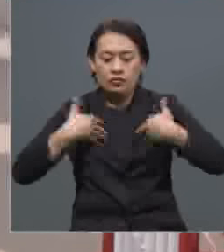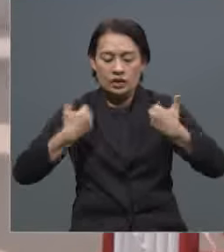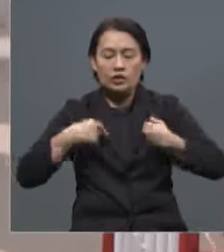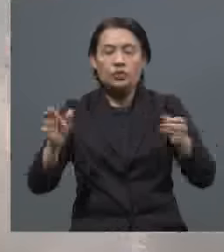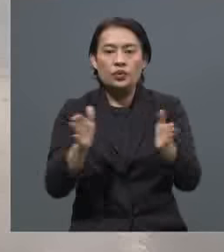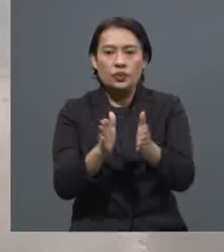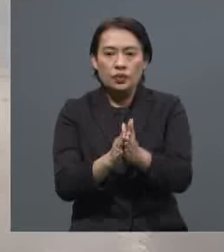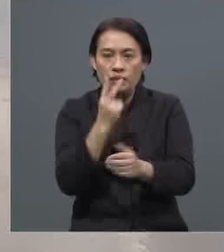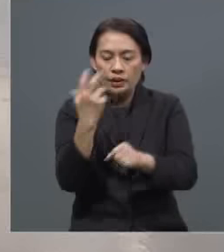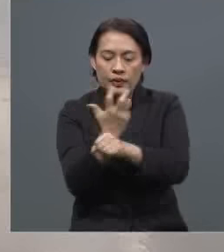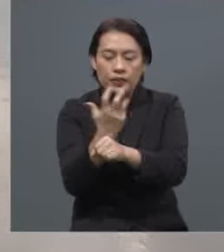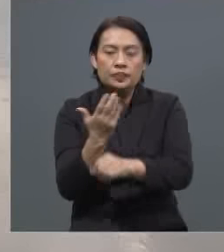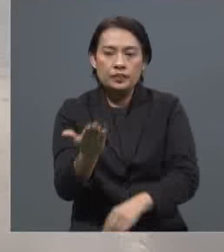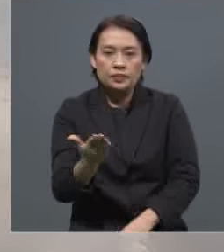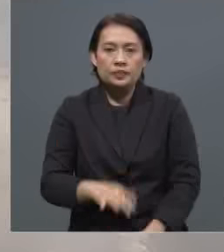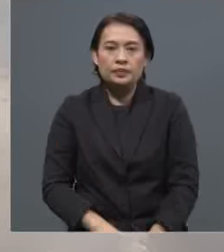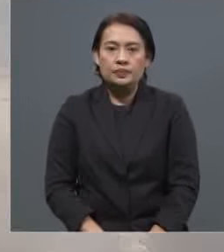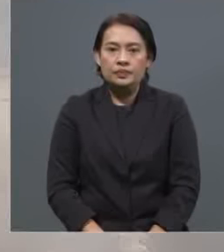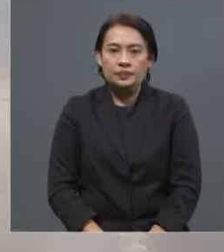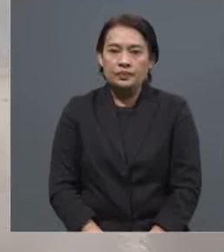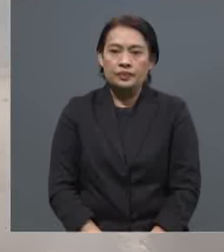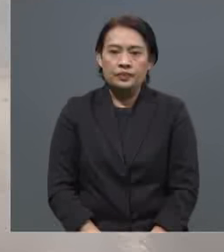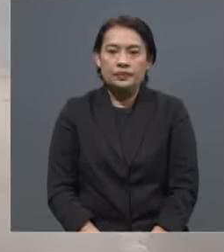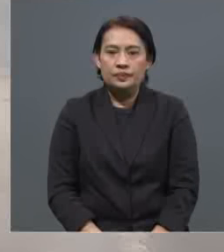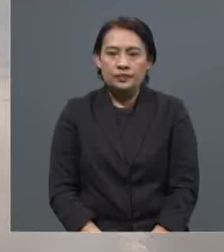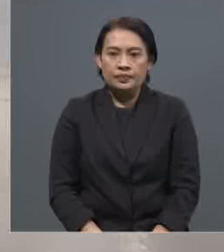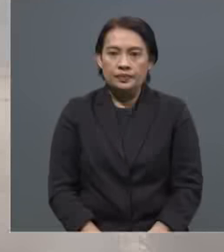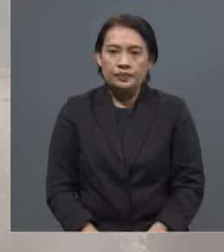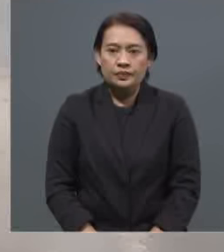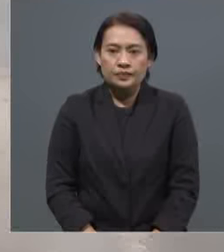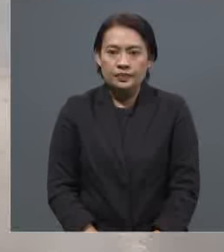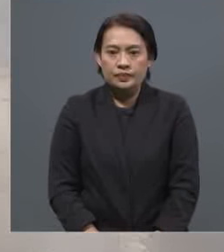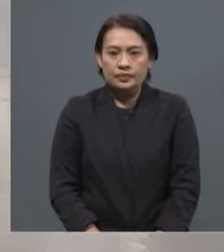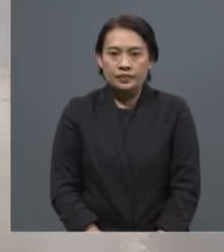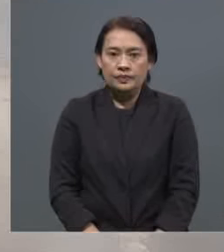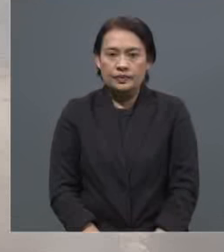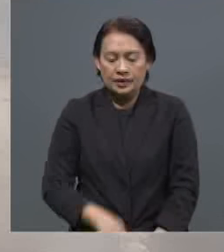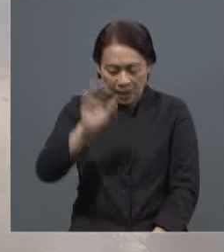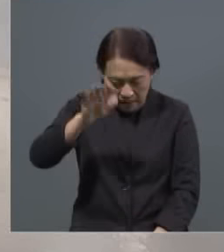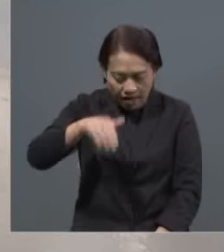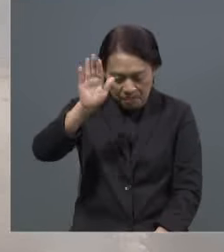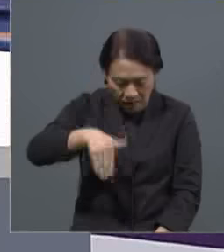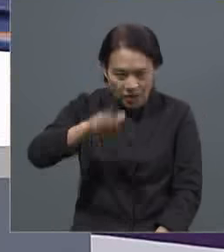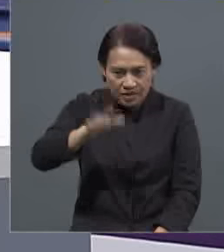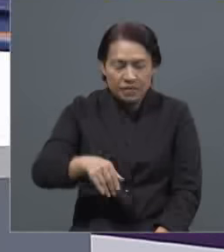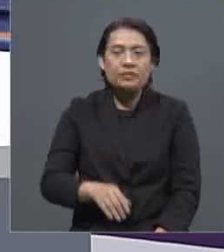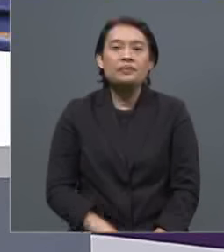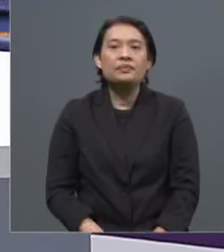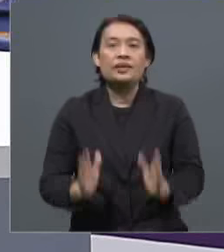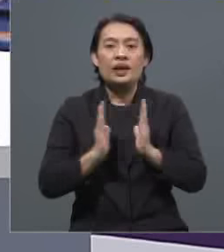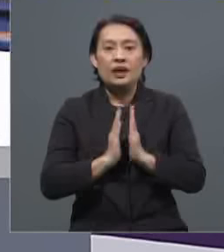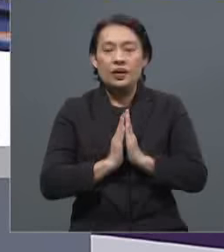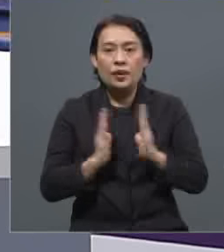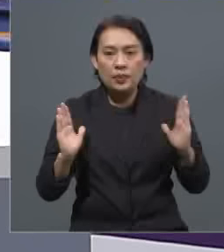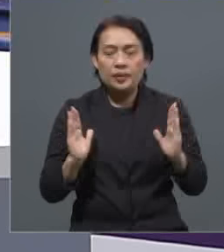ครับ อ้าวตอนไปแล้วนะคุณพีรนิต ลับมาก่อน กลับมาก่อนนะฮะขอบคุณคุณพิ